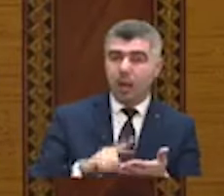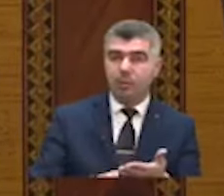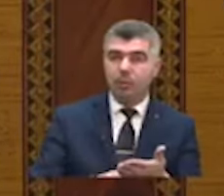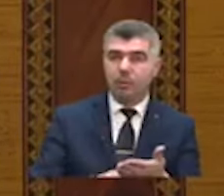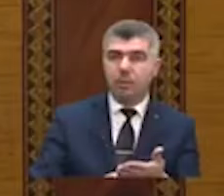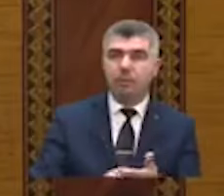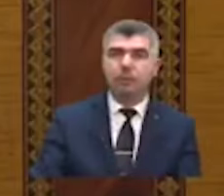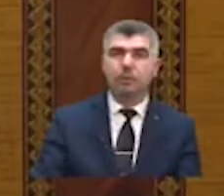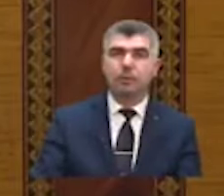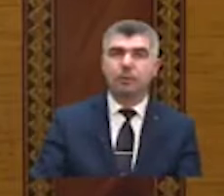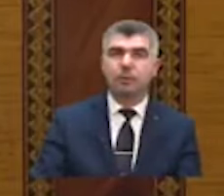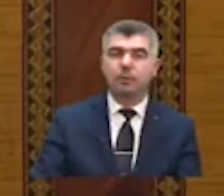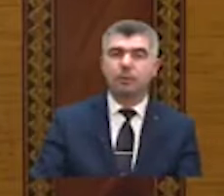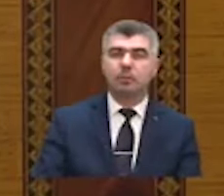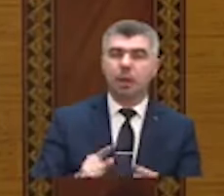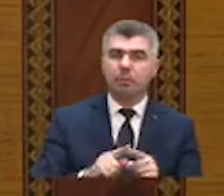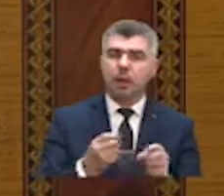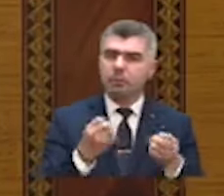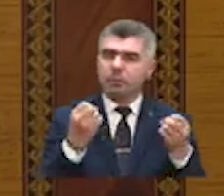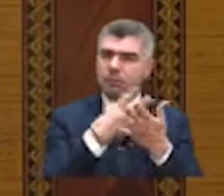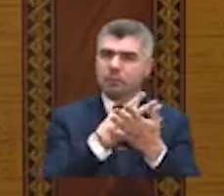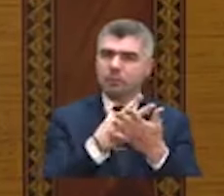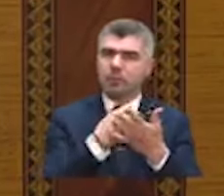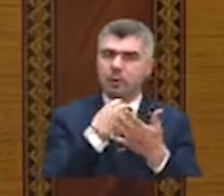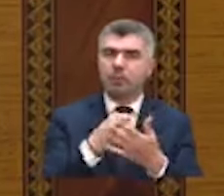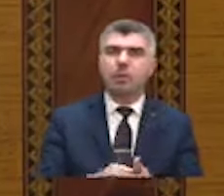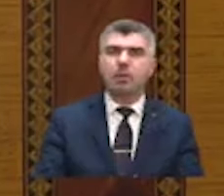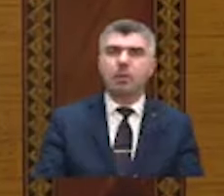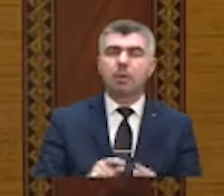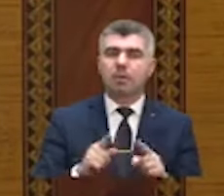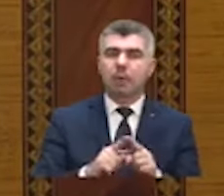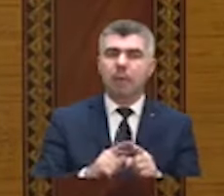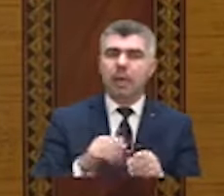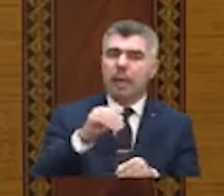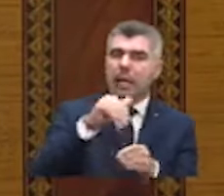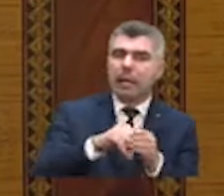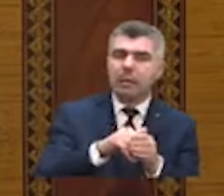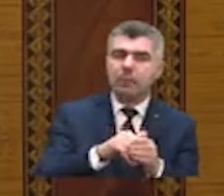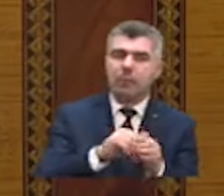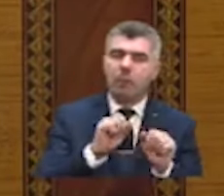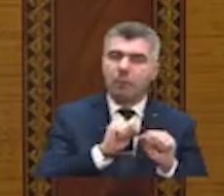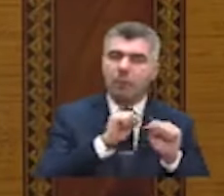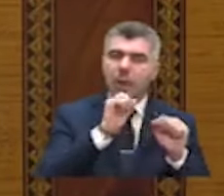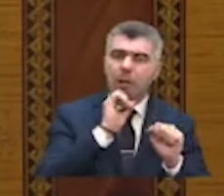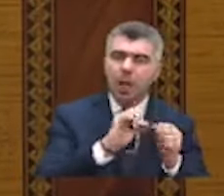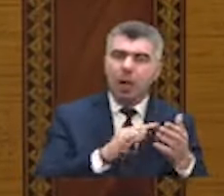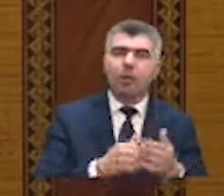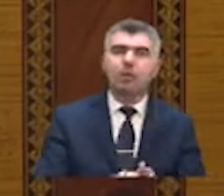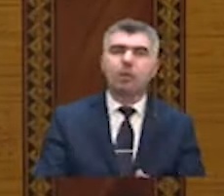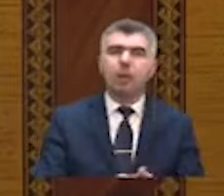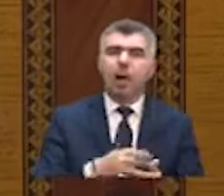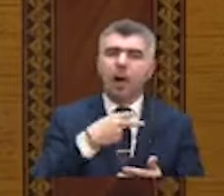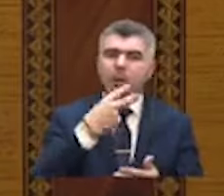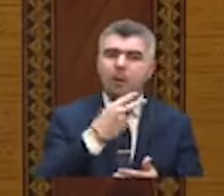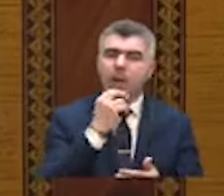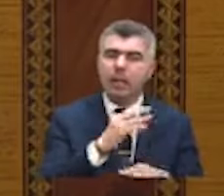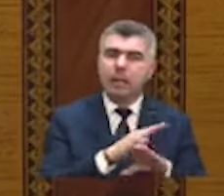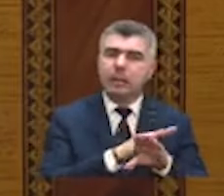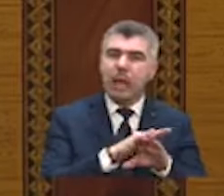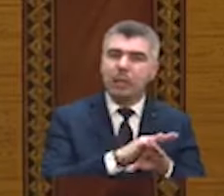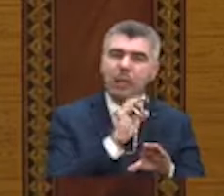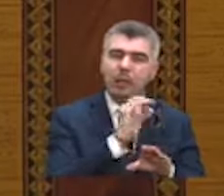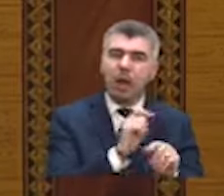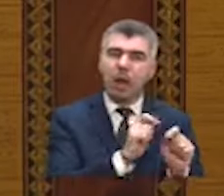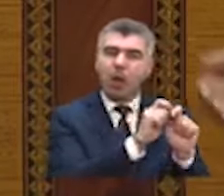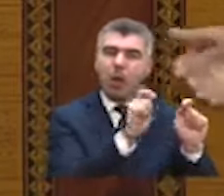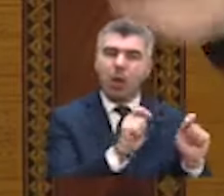فقط انا كن تعجب انه بلي كيكون شي مناضل داخل شي حزب ويتكلم في واحد اللقاءات اللي هي سياسيه